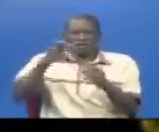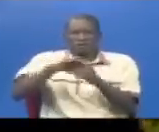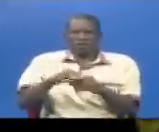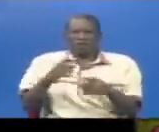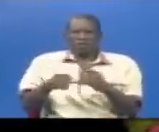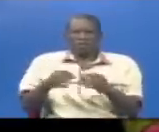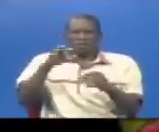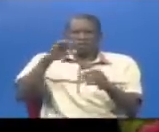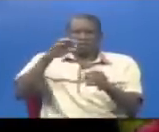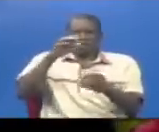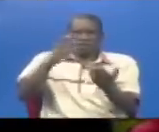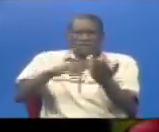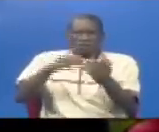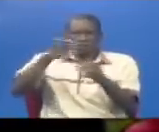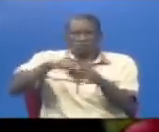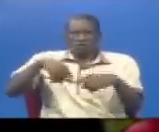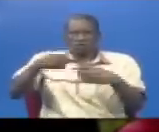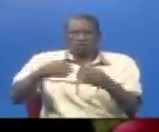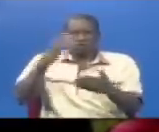hesabu ya kura unaendelea tu kama kawaida,